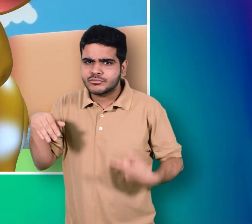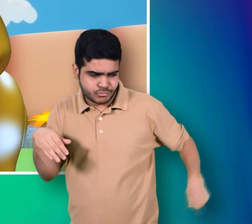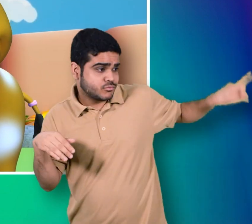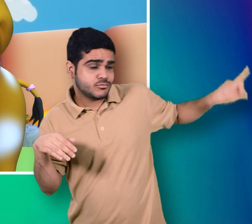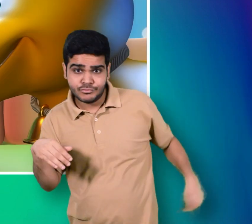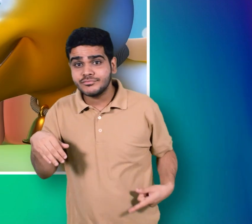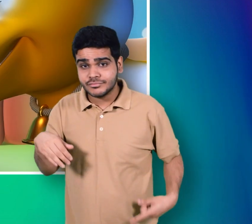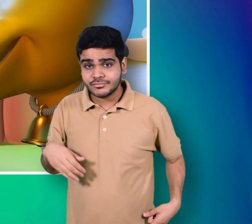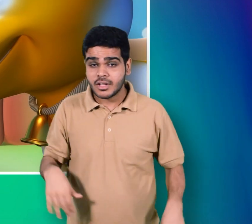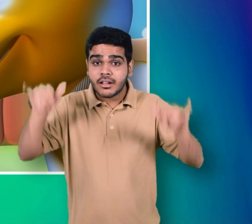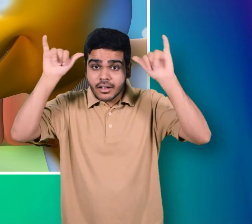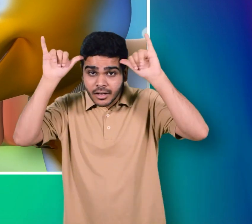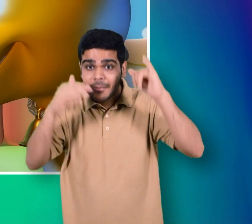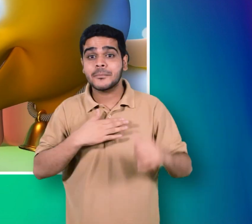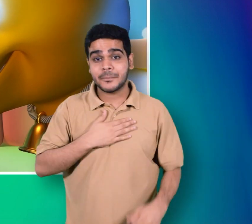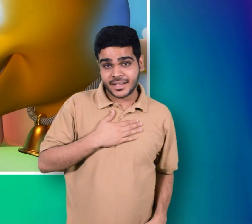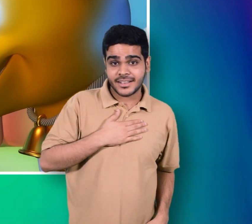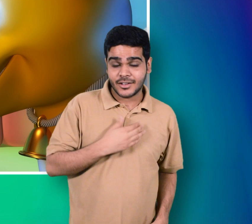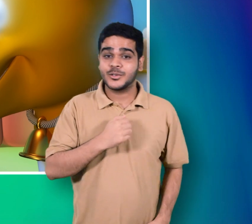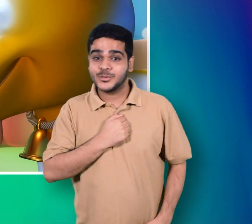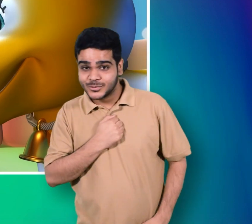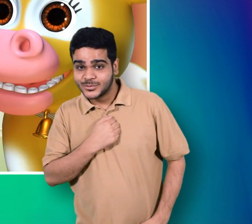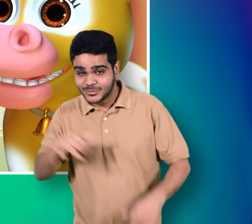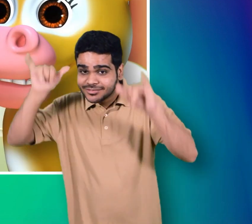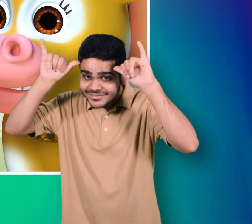चिल्लाती गैया, गैया मेरी